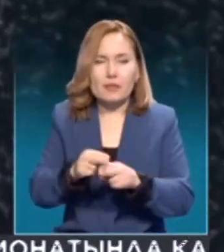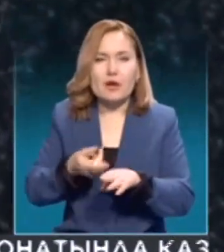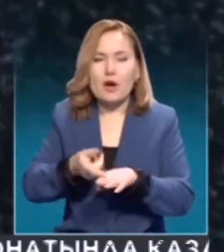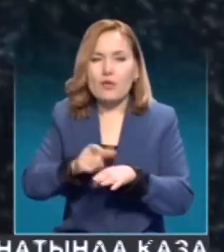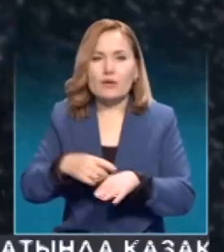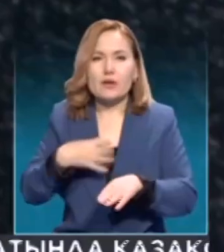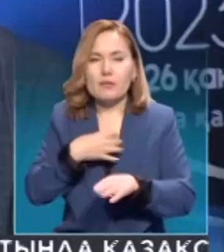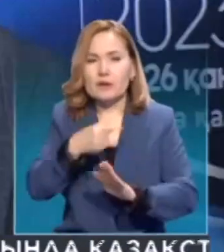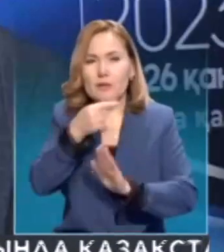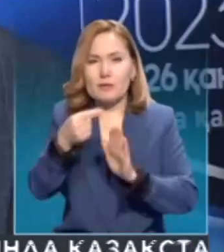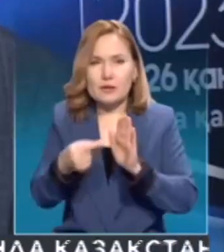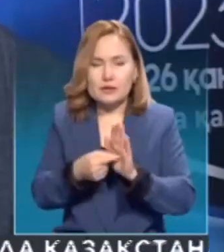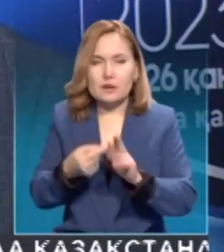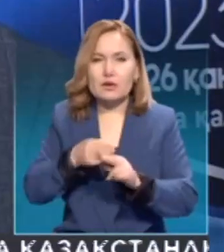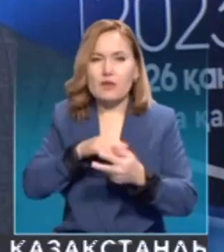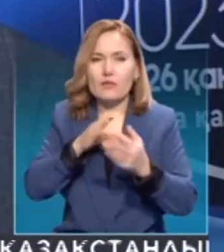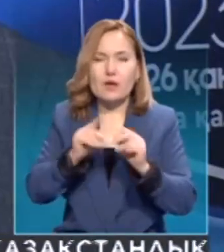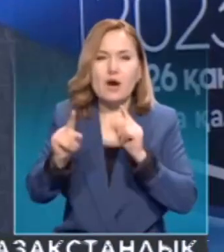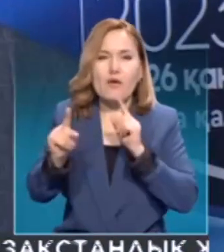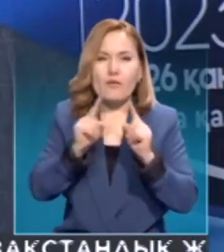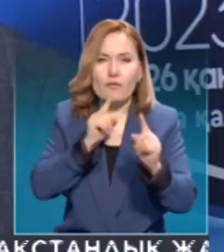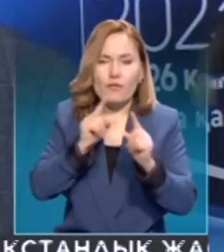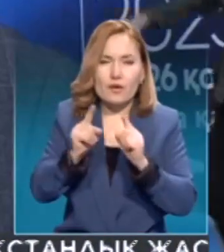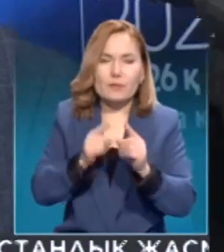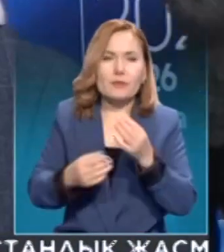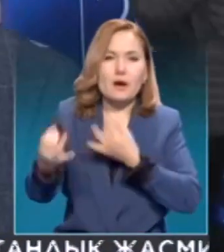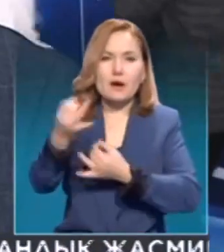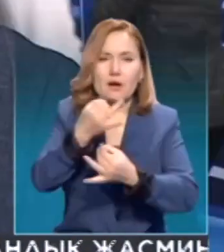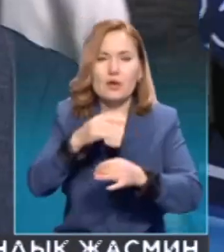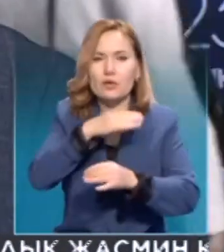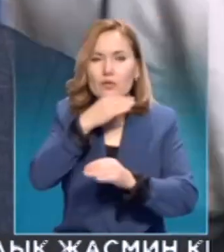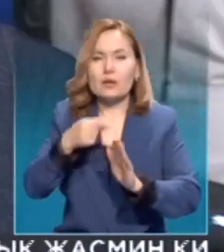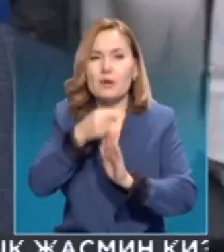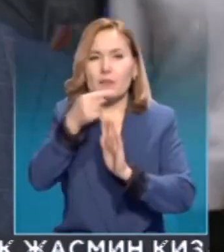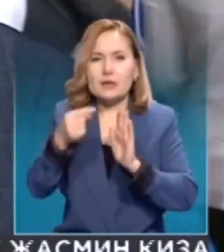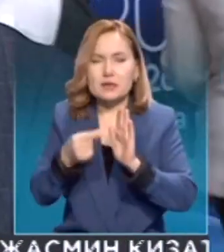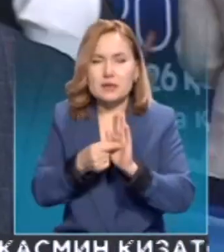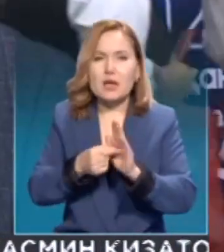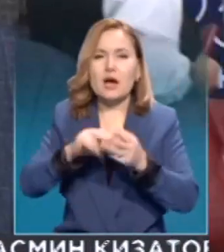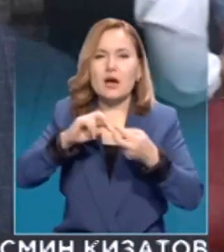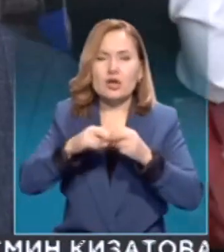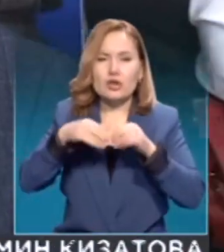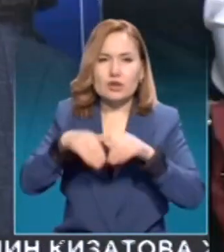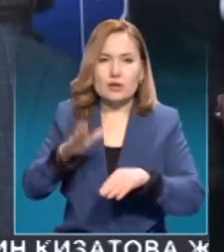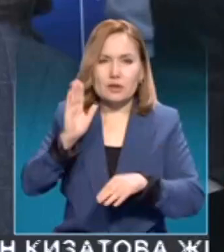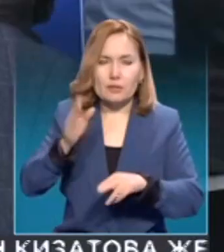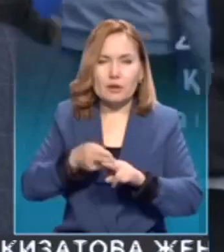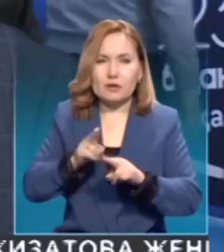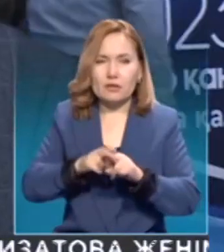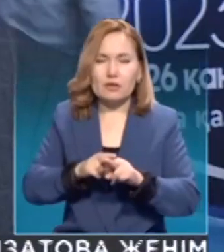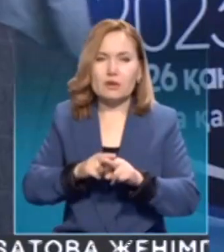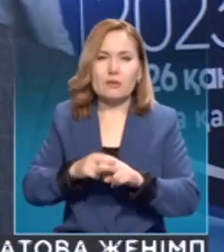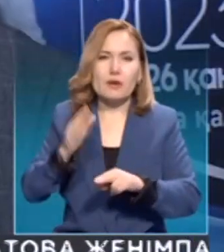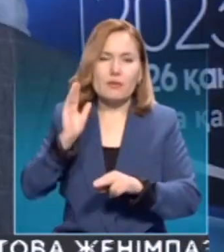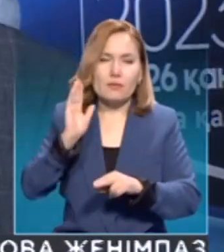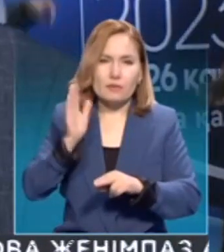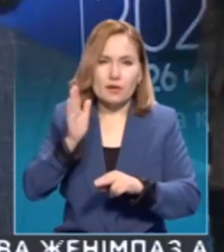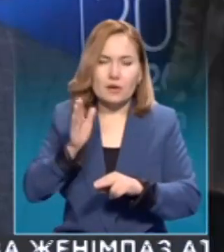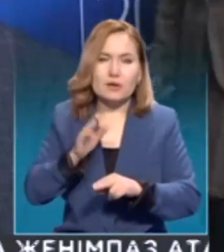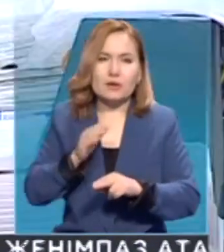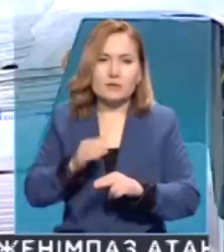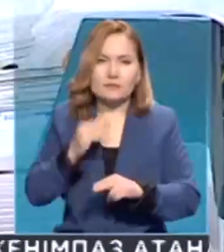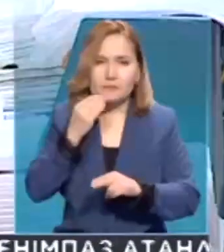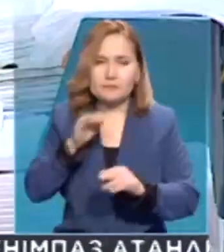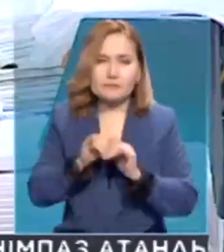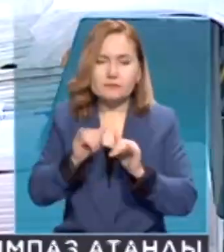өзекті мәселелердің бірі. Осы форум арқылы көптеген мәселелер шешіледі, ол жоғары жаққа жеткізіледі деп